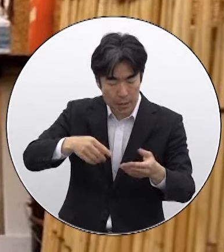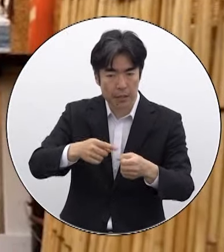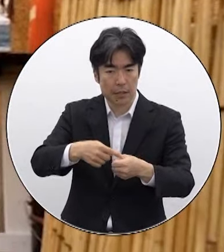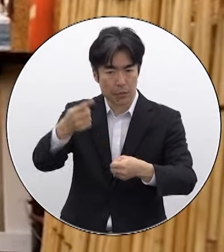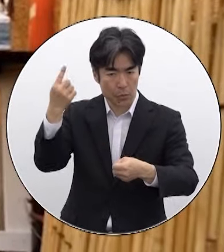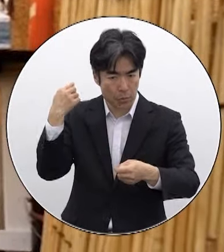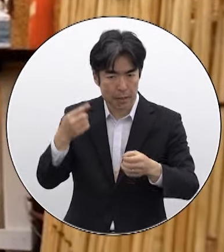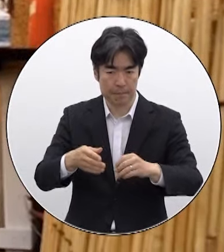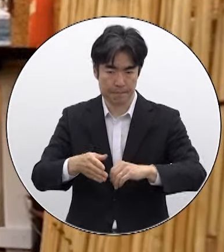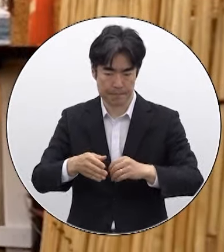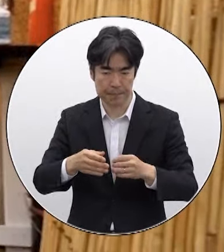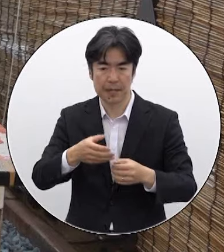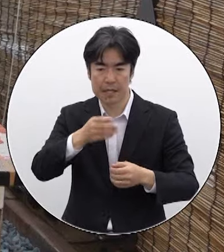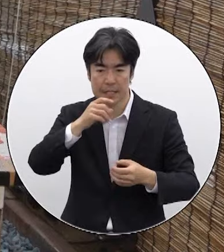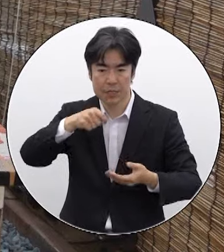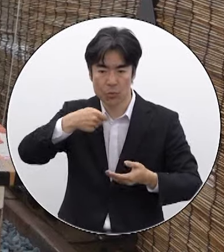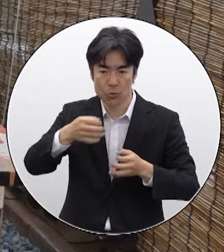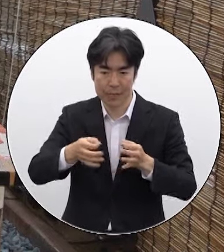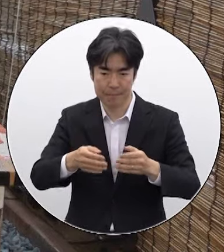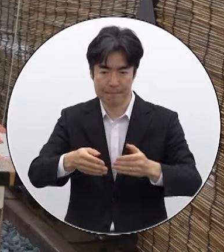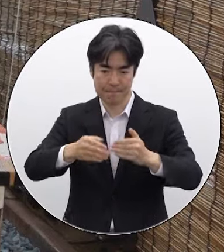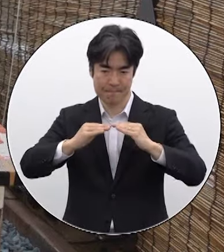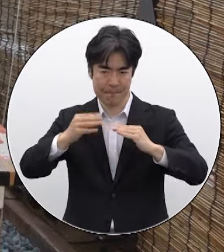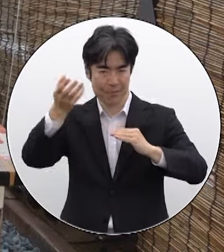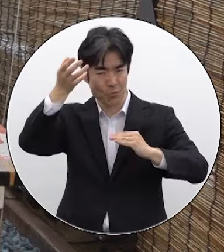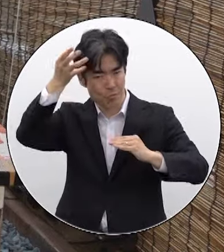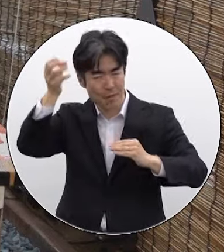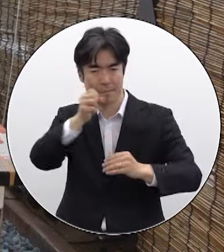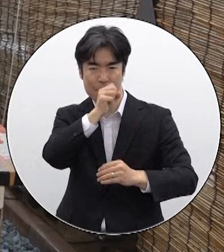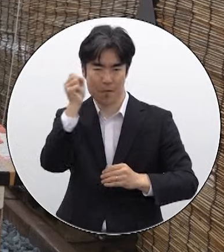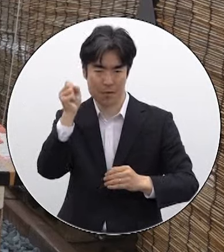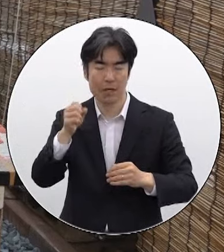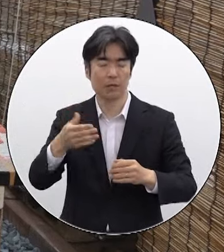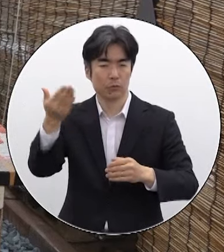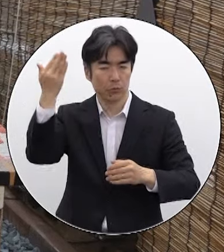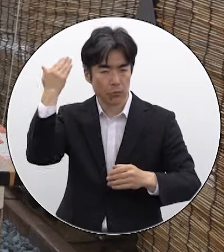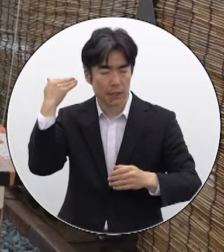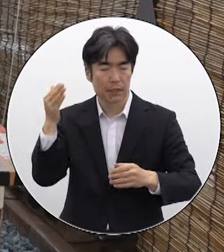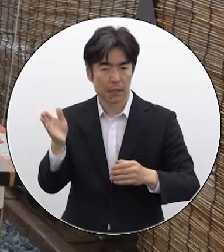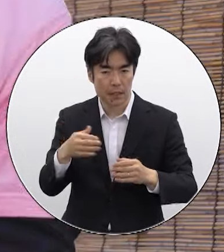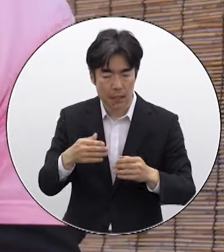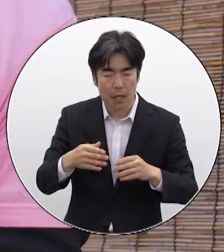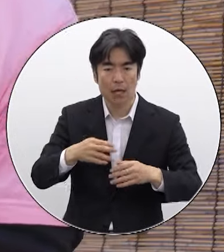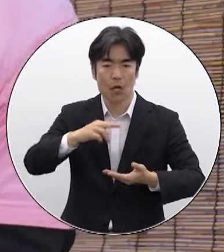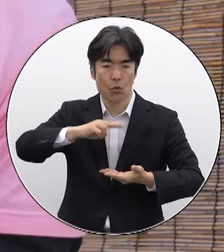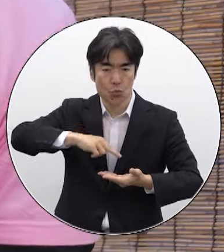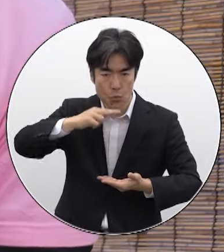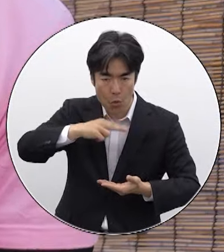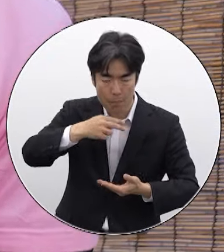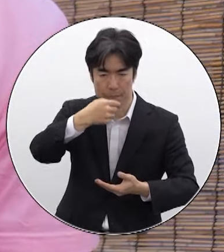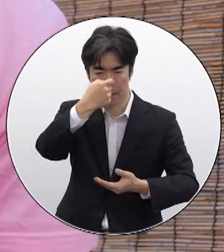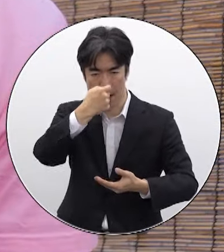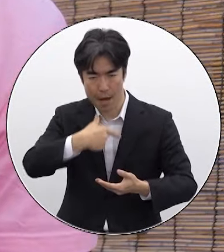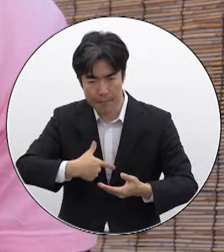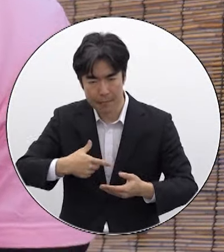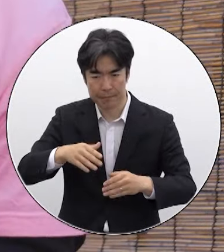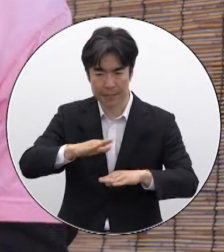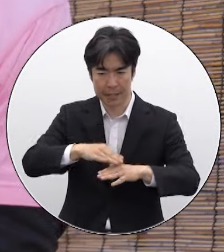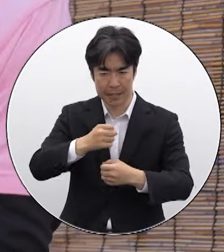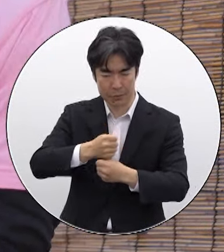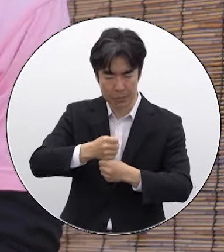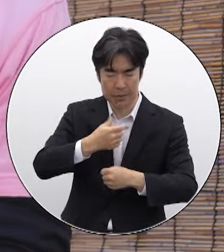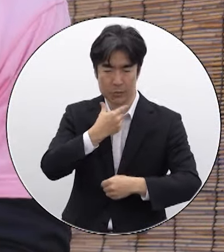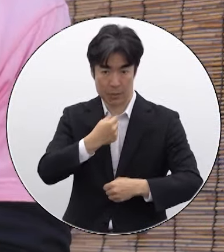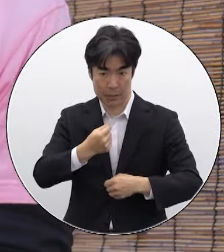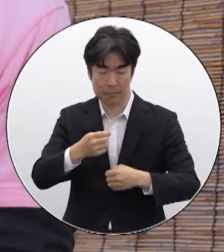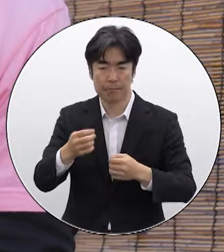店を開業。 昔からうどんとか手打ちうどんとかラーメンとか作るのがすごく好きで、はい、